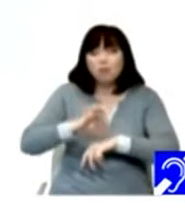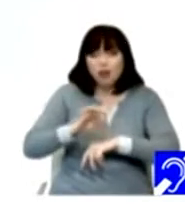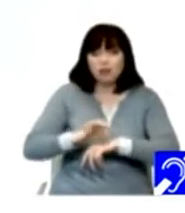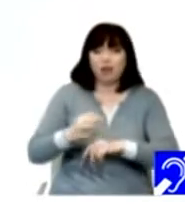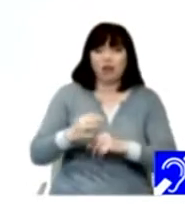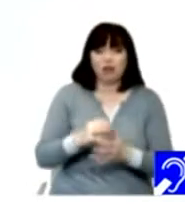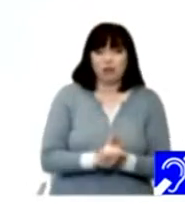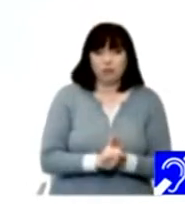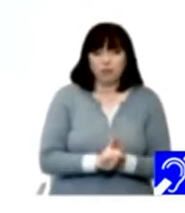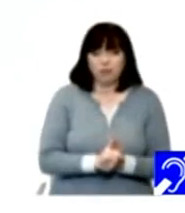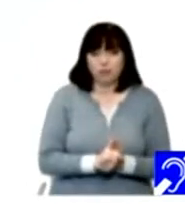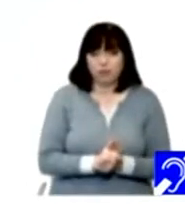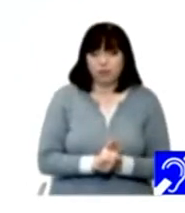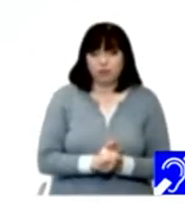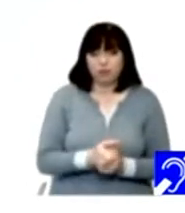care